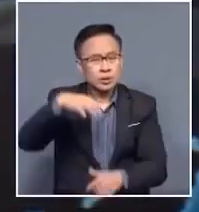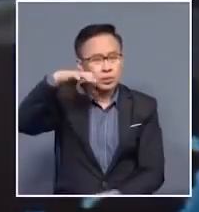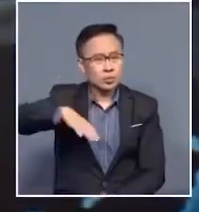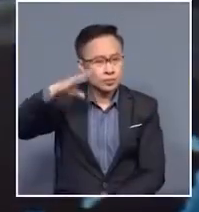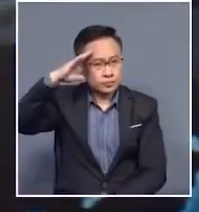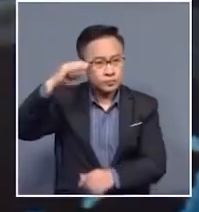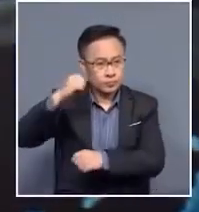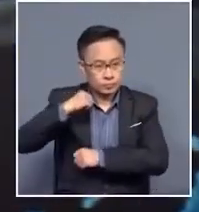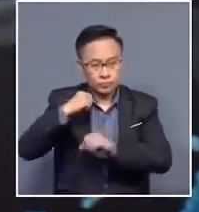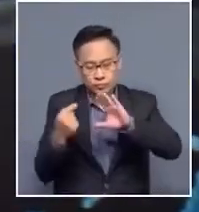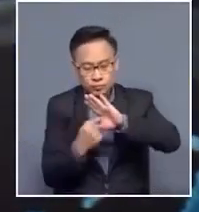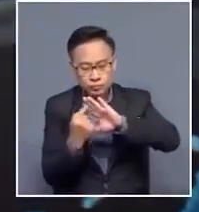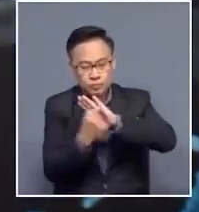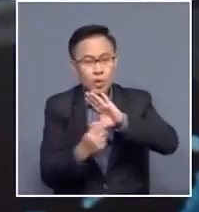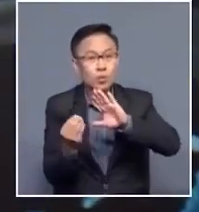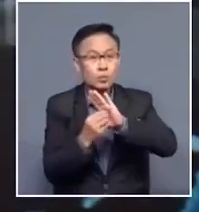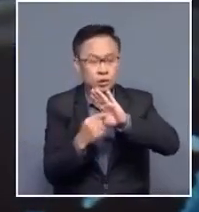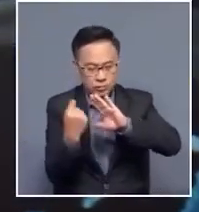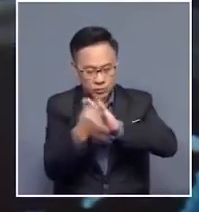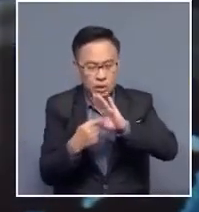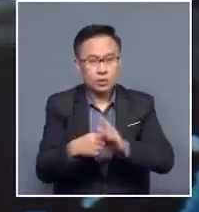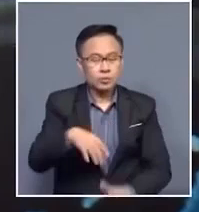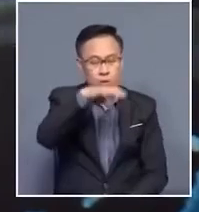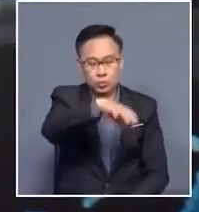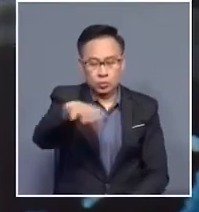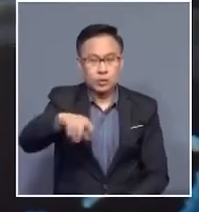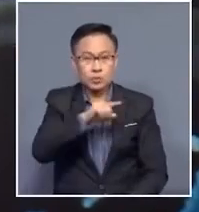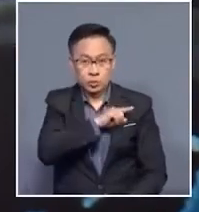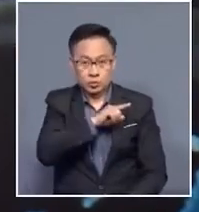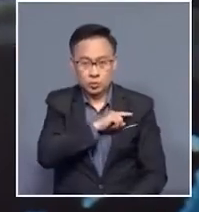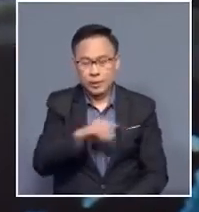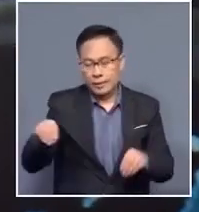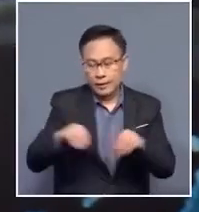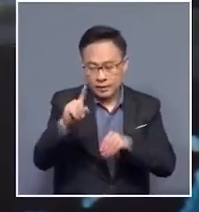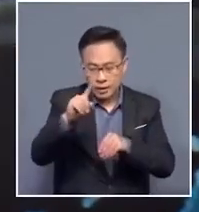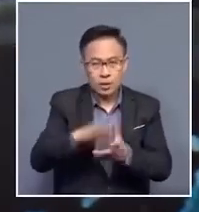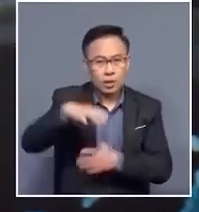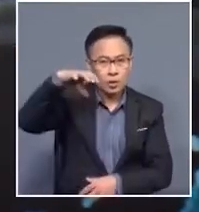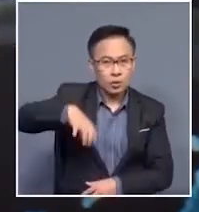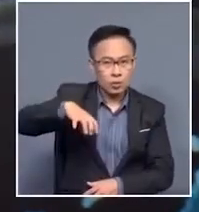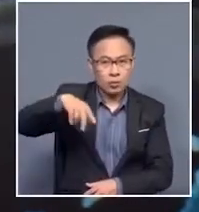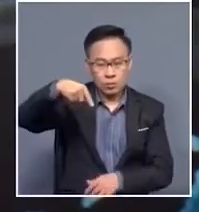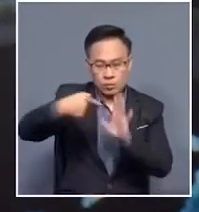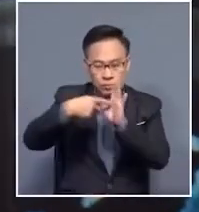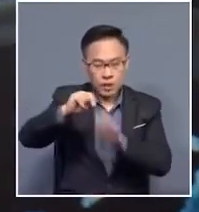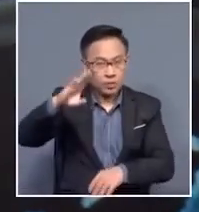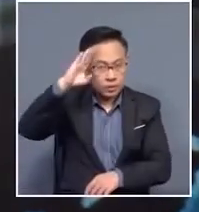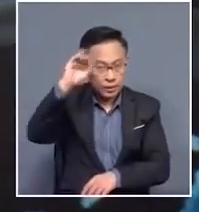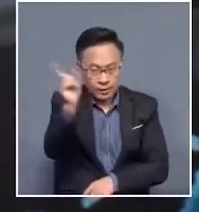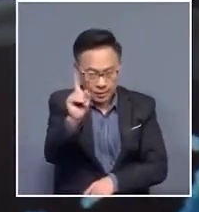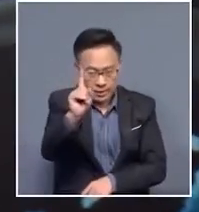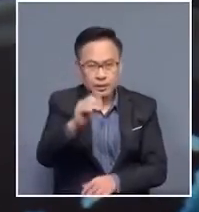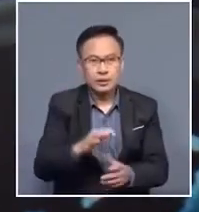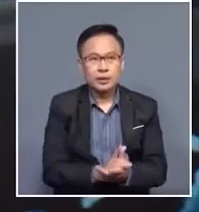ต่างๆทั้งกทมทั้งหมดเนี่ยก็จะกำหนดหน่วยรับผิดชอบหน่วยของทหารที่รับผิดชอบว่ากองพันไหนรับผิดชอบเขตไหนเมื่อมีเหตุการณ์อย่างที่ท่านรอง